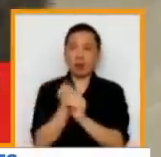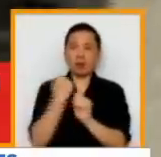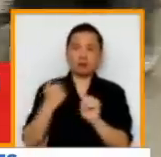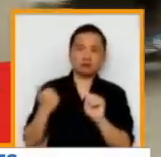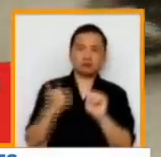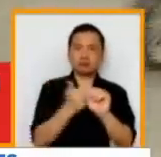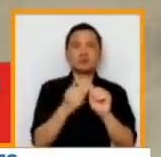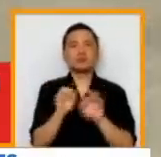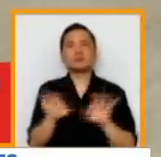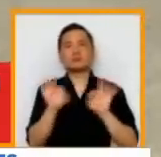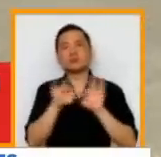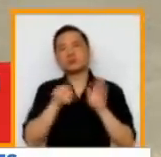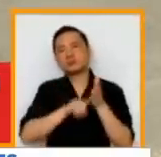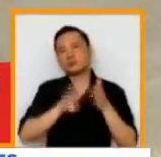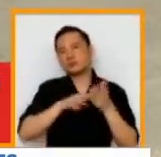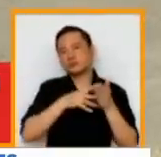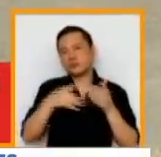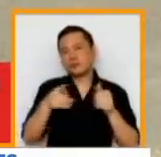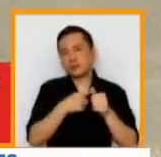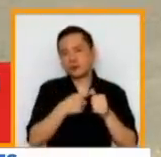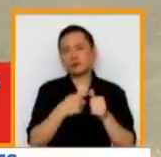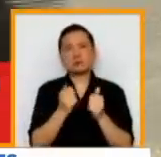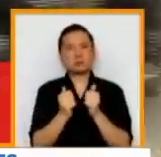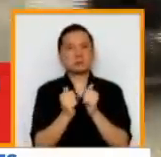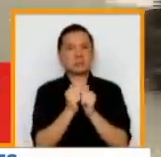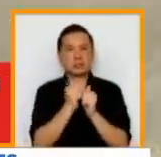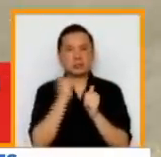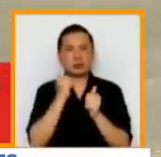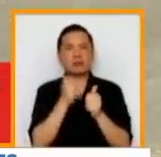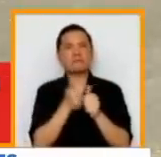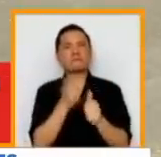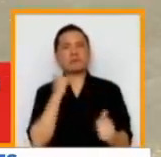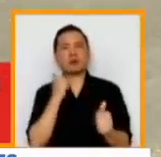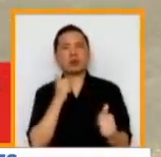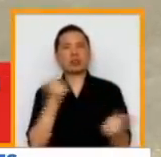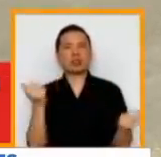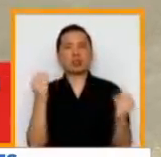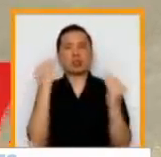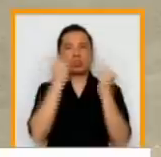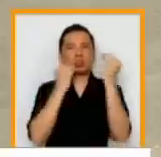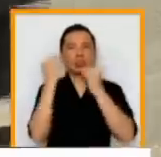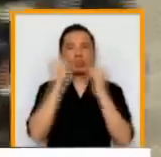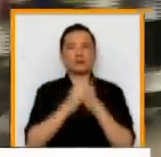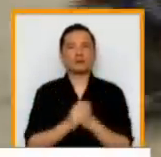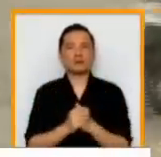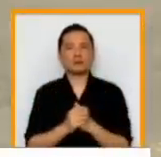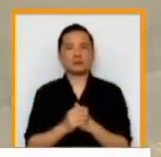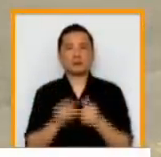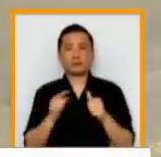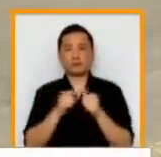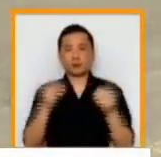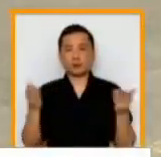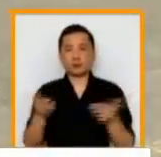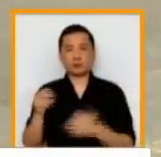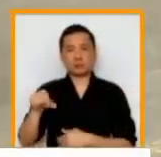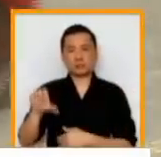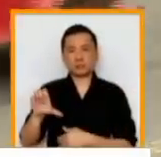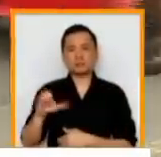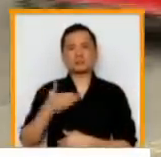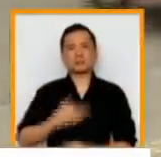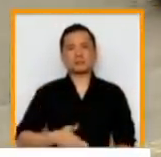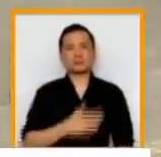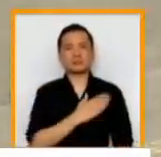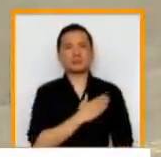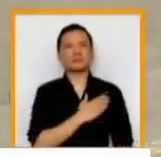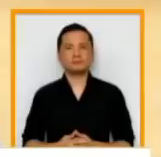muna yung schedule para hindi nagkakaroon ng kalituhan tulad nito. Yan ang unang balita mula dito sa Quezon City. Ako po si James Agustin, buong puso